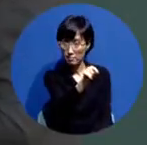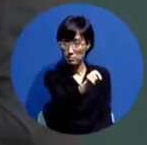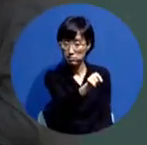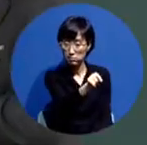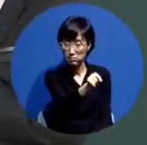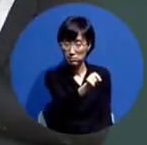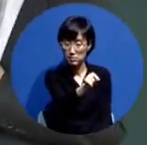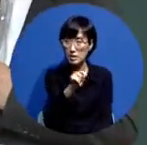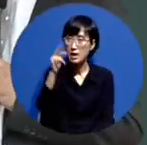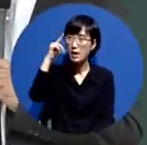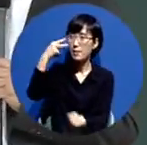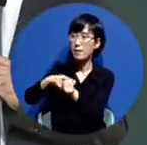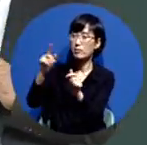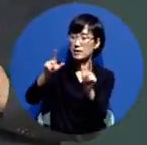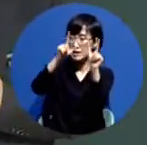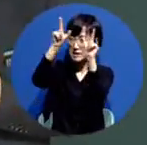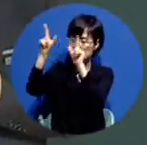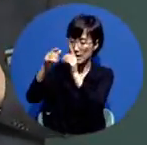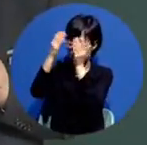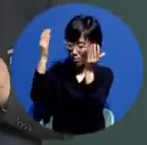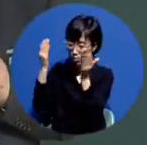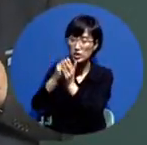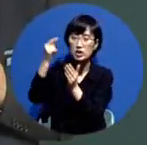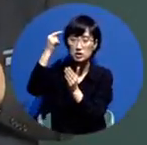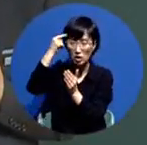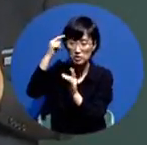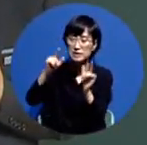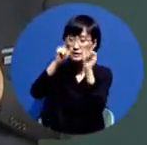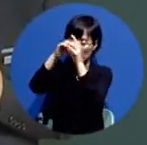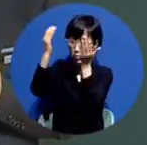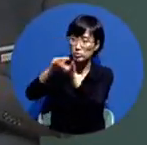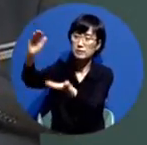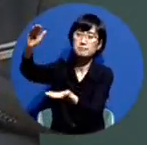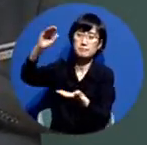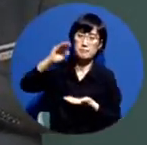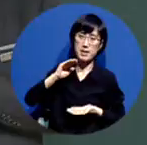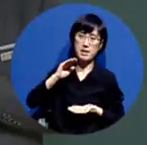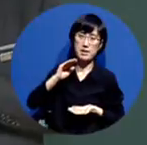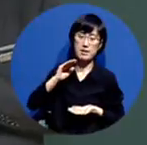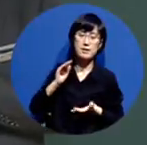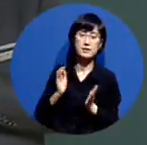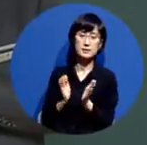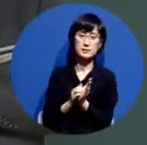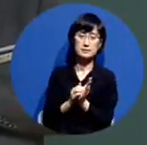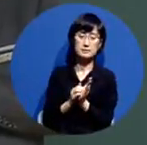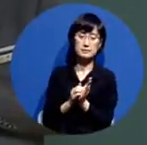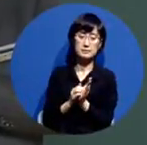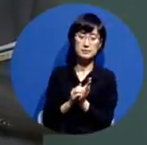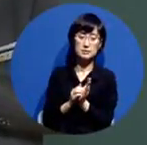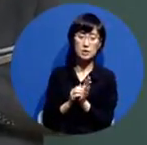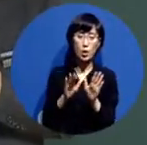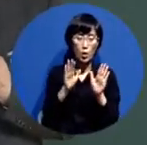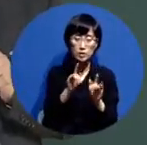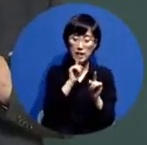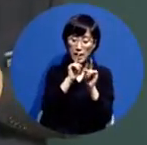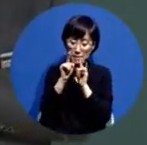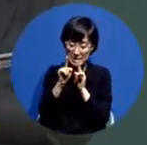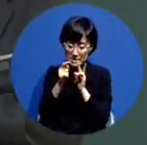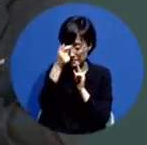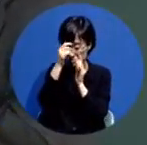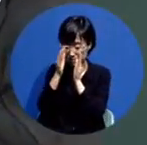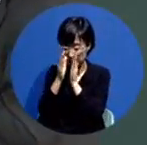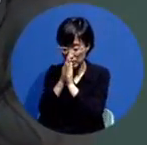든삶을다봤습니다 并且提摩太他见了保罗一切的人生和生活。 오늘의말씀과기도와전도속에서하나님어떻게역사하셨는